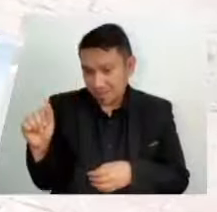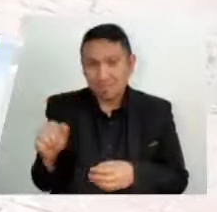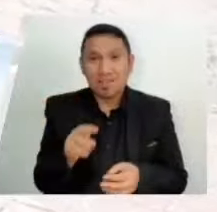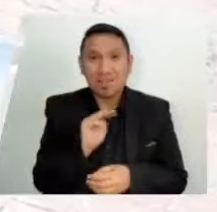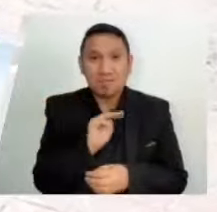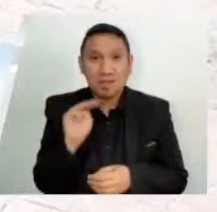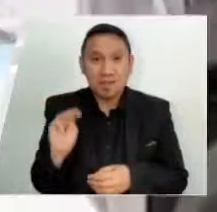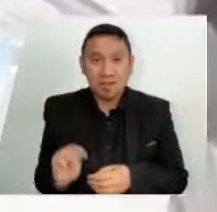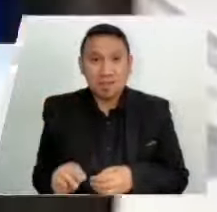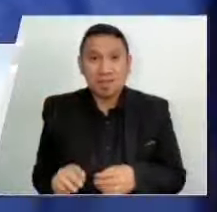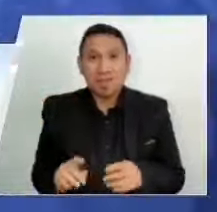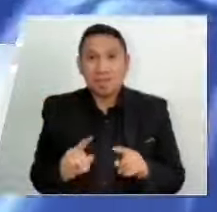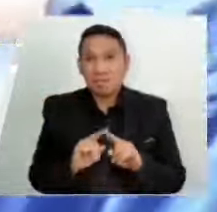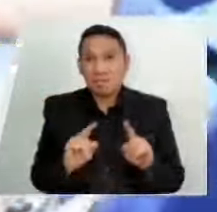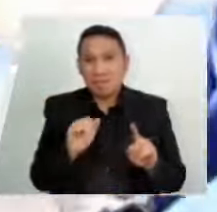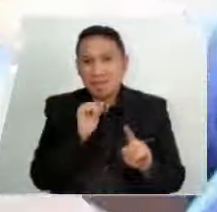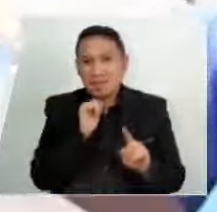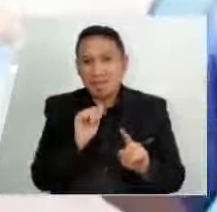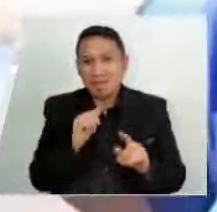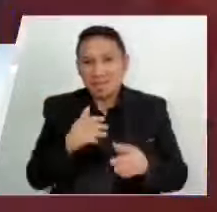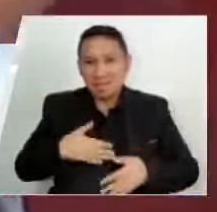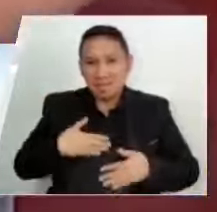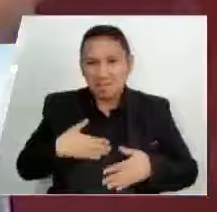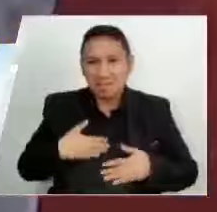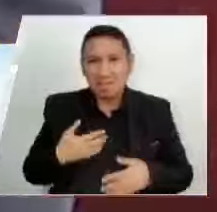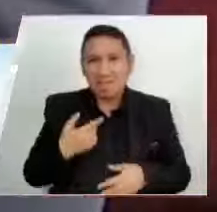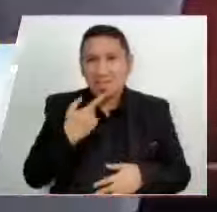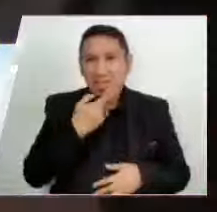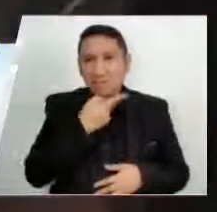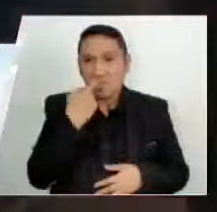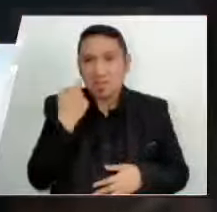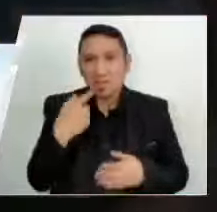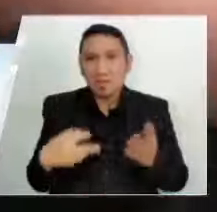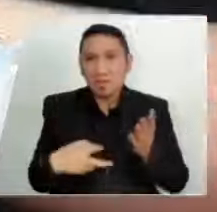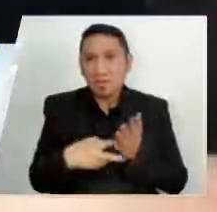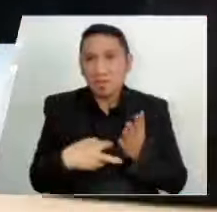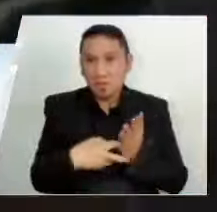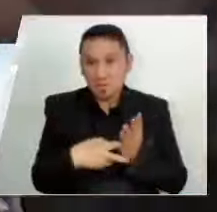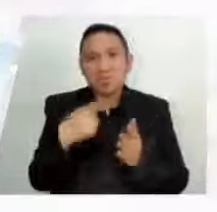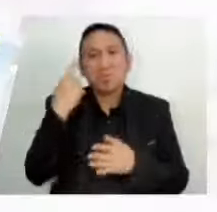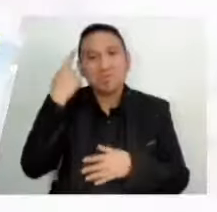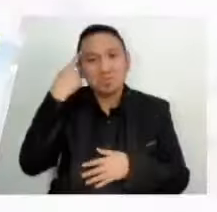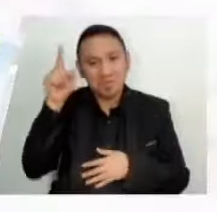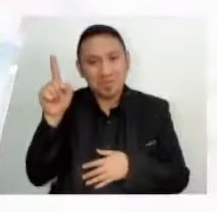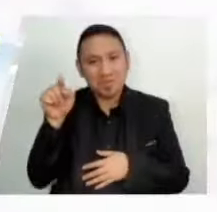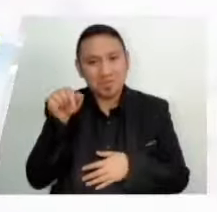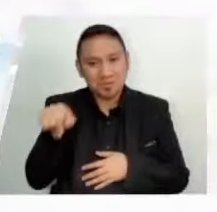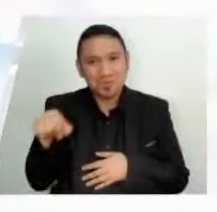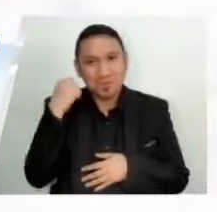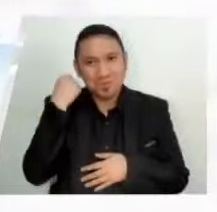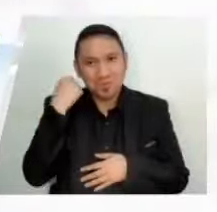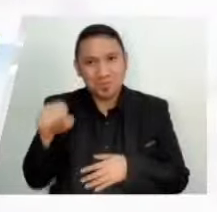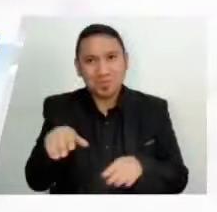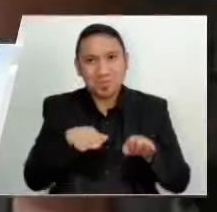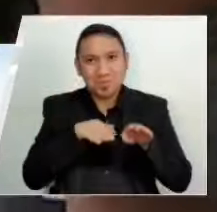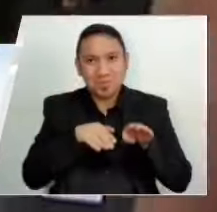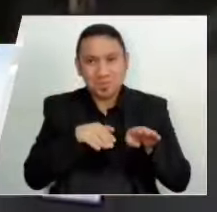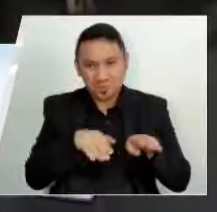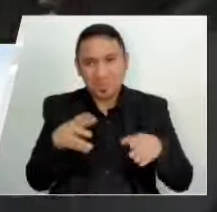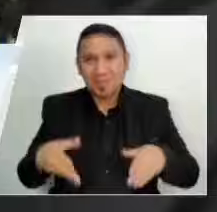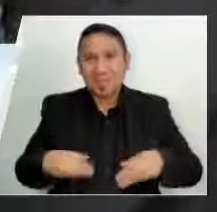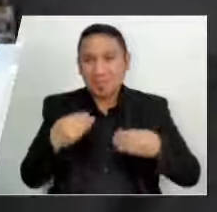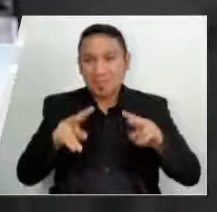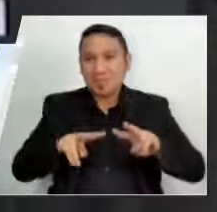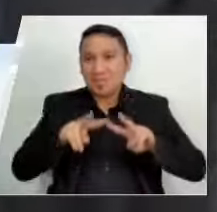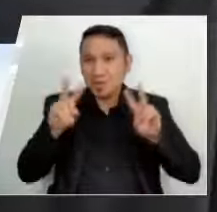hindi masaya ang mga nakatanggap. Sila mga tinikitan dahil sa traffic violation. Pa-Valentine niya ng MMDA sa mga